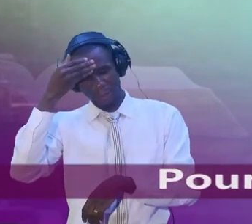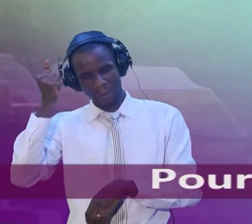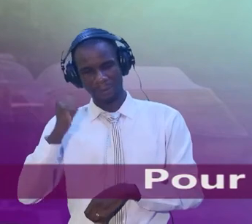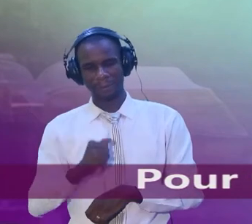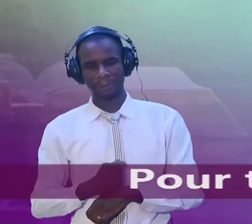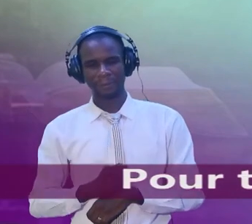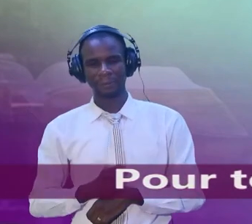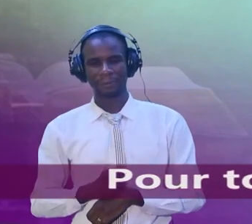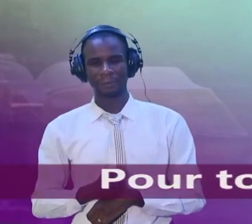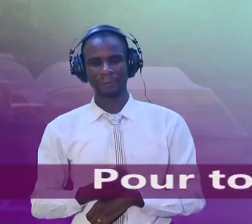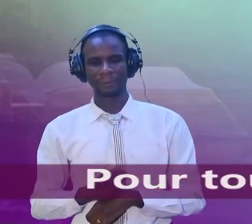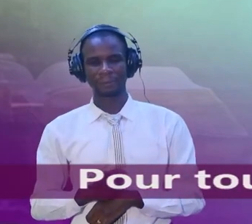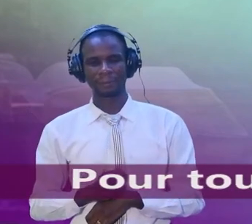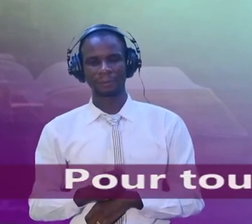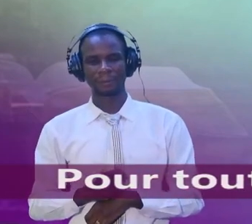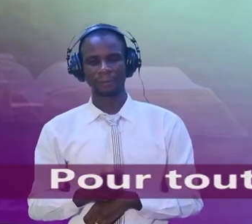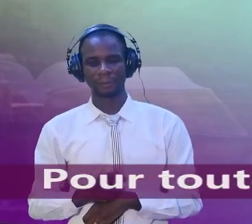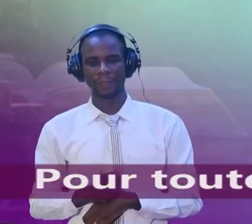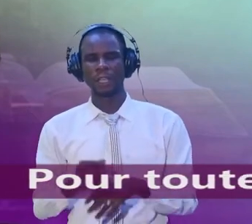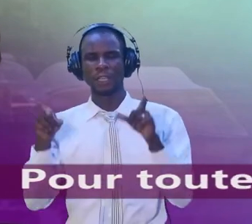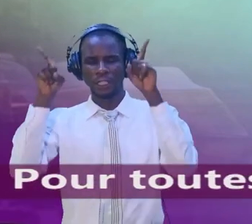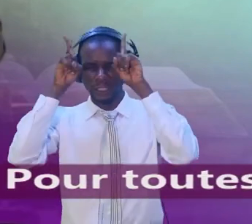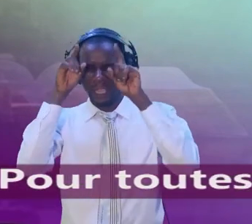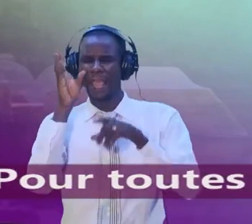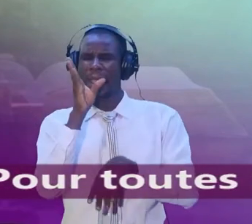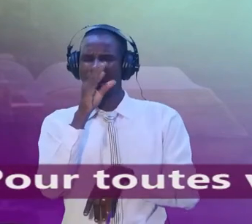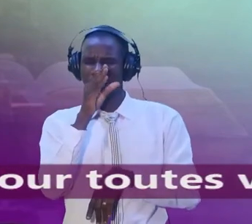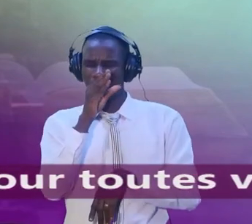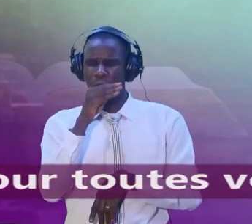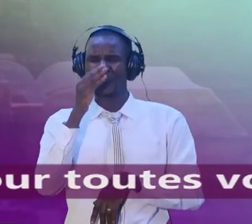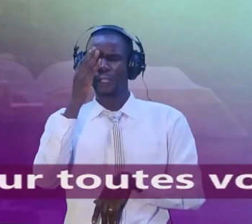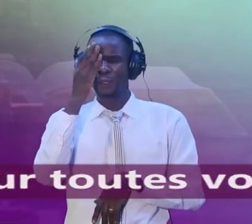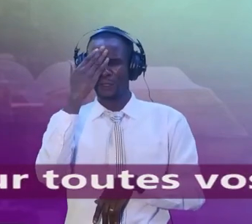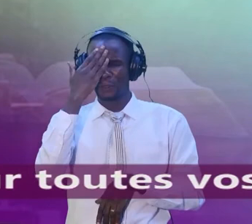Shetani yeye anapenda watu wabaki katika ujinga tu.